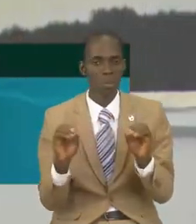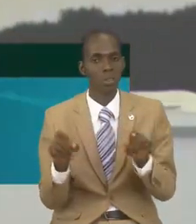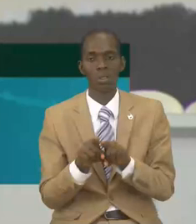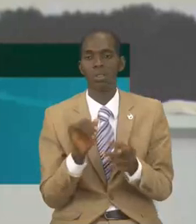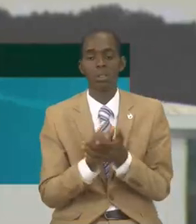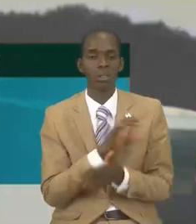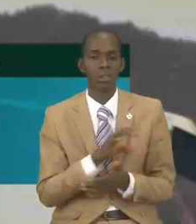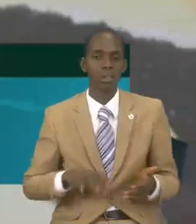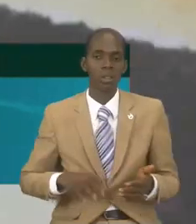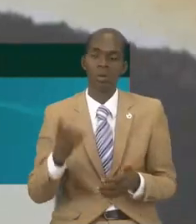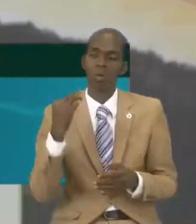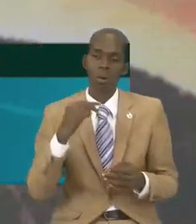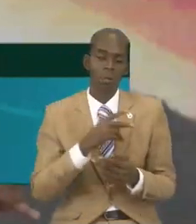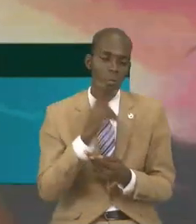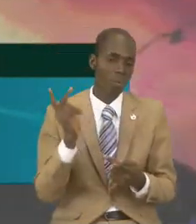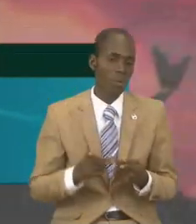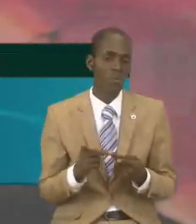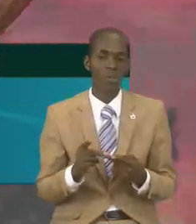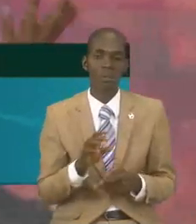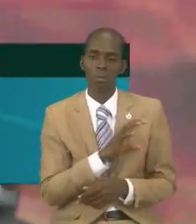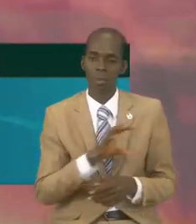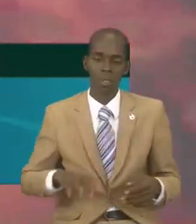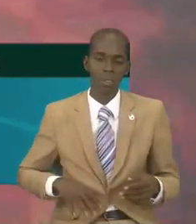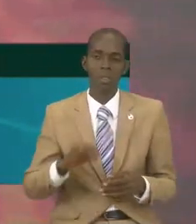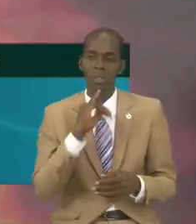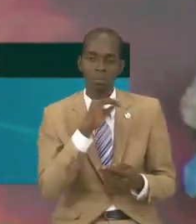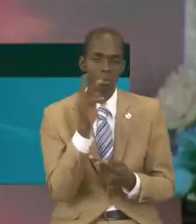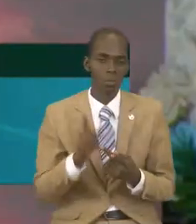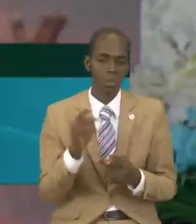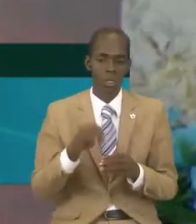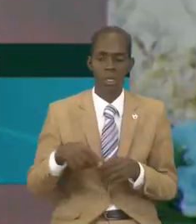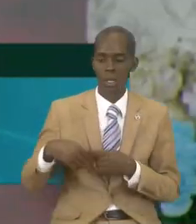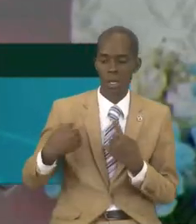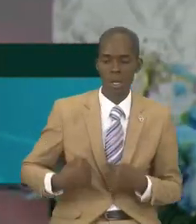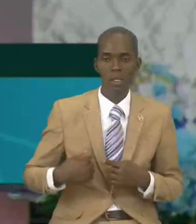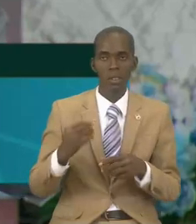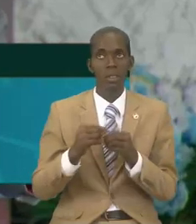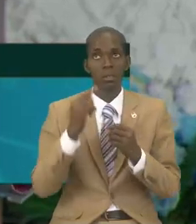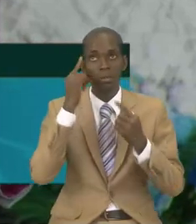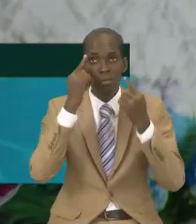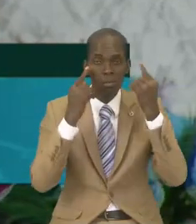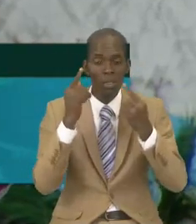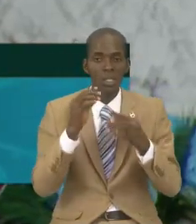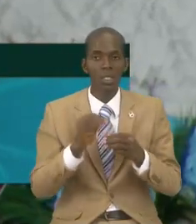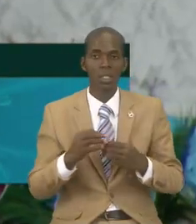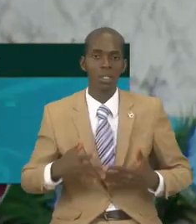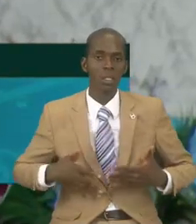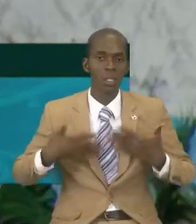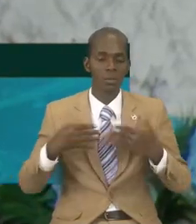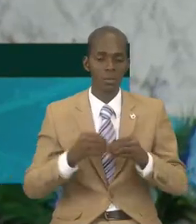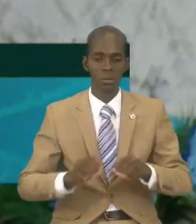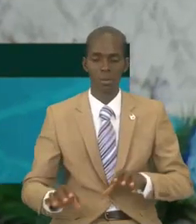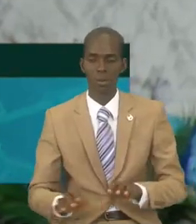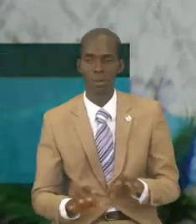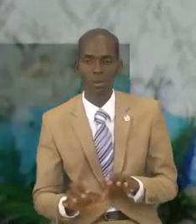Parfait. Dans le cœur, dans les pensées, dans la vie, en